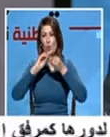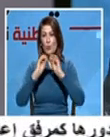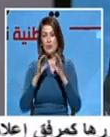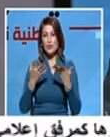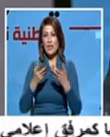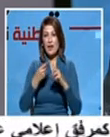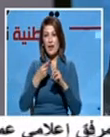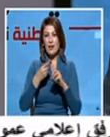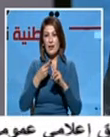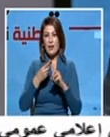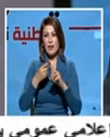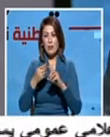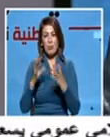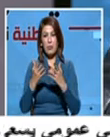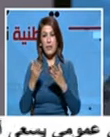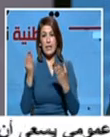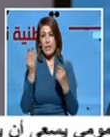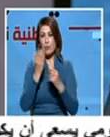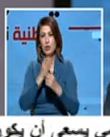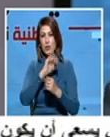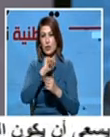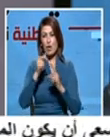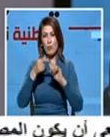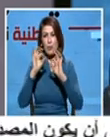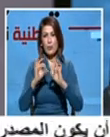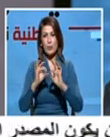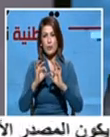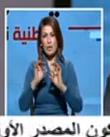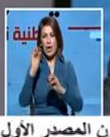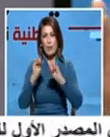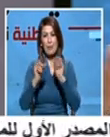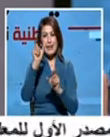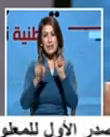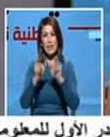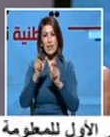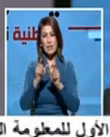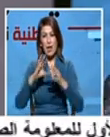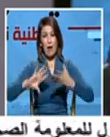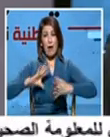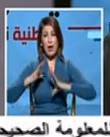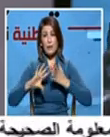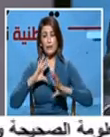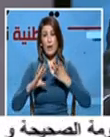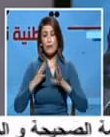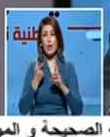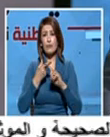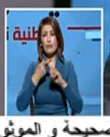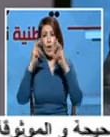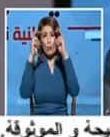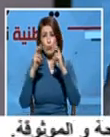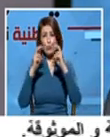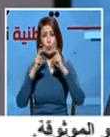المشكلة كان يوقفوا في الدوايات متاعهم وبرشا قاعدين يوقفوا مالوغوزمون. علاش؟ يوقفوا خاطر خايفين، خاطر قالوا لهم عندكم نقص في